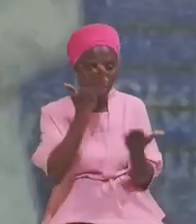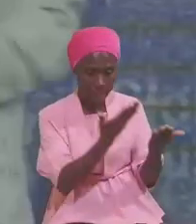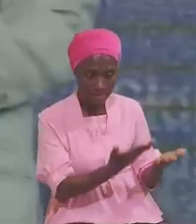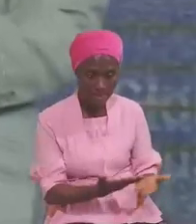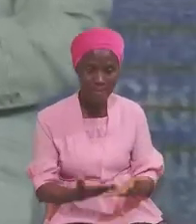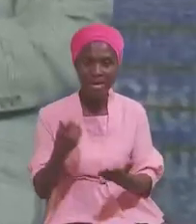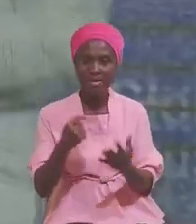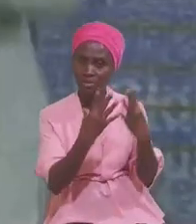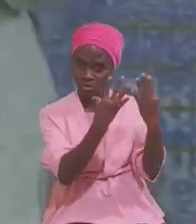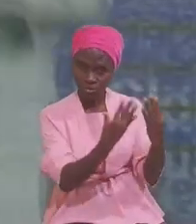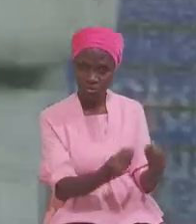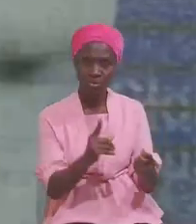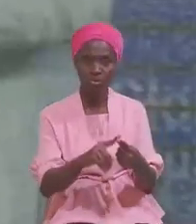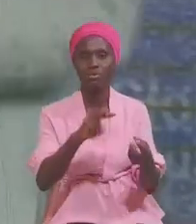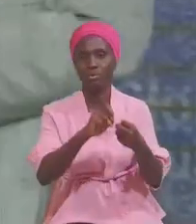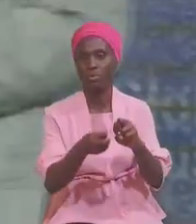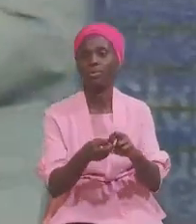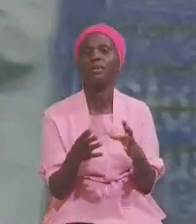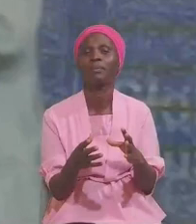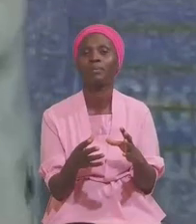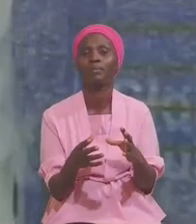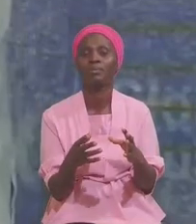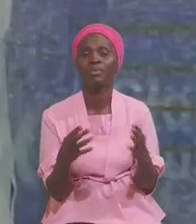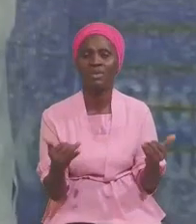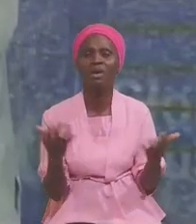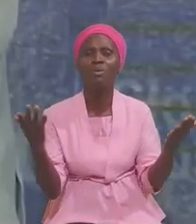la solution au problème. C'est quoi? Au